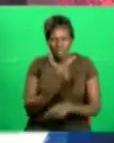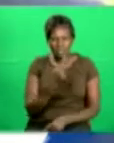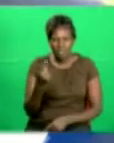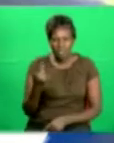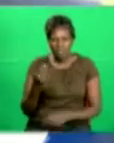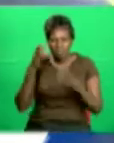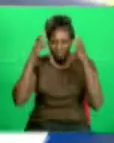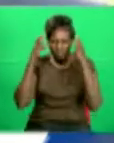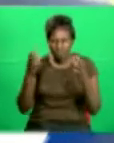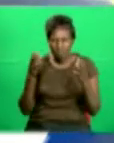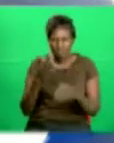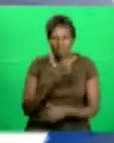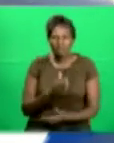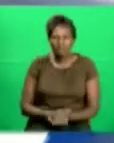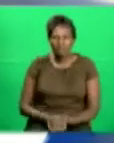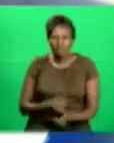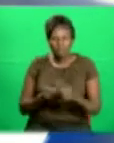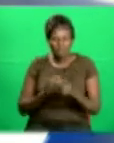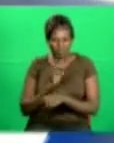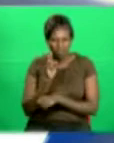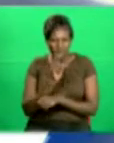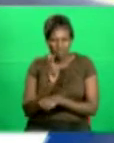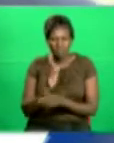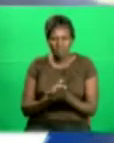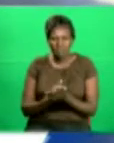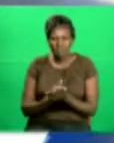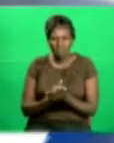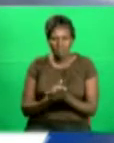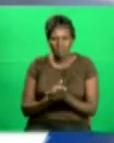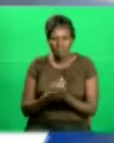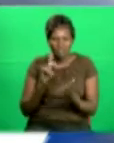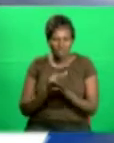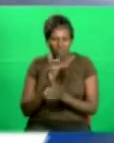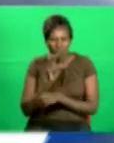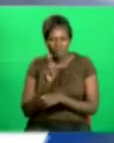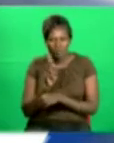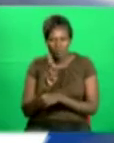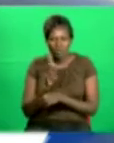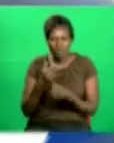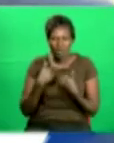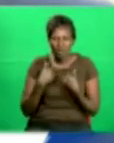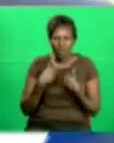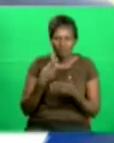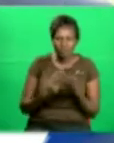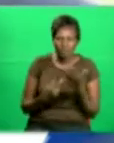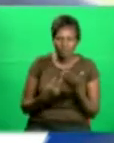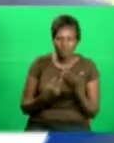ngumu. Tukiangalia katika zile intelligence ambayo tumeona, ako na labda